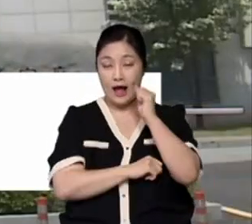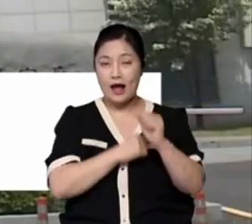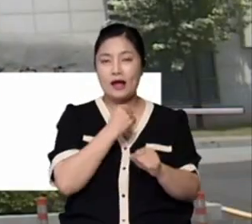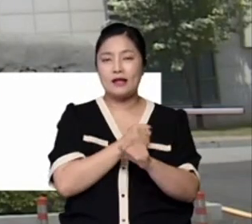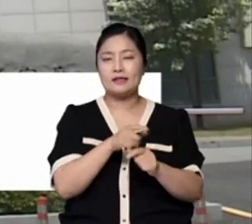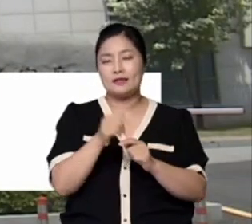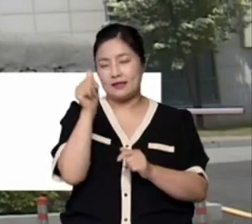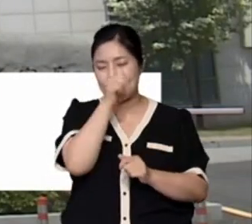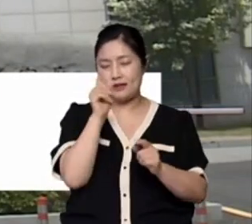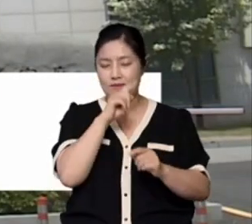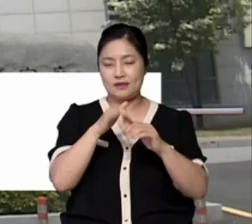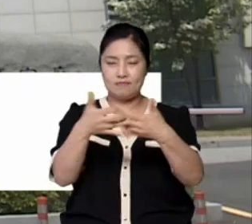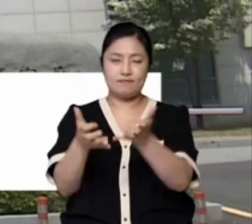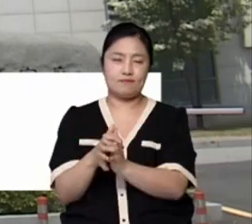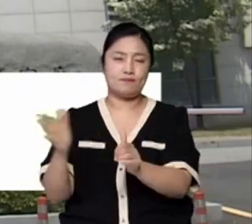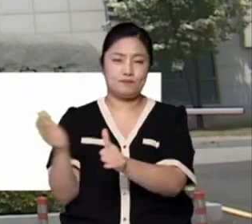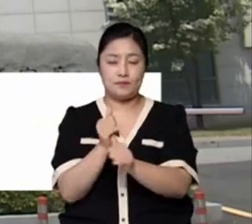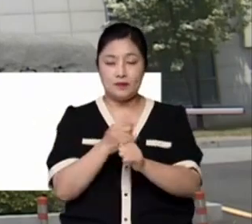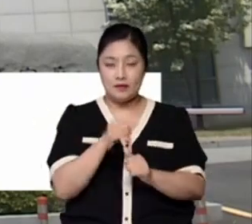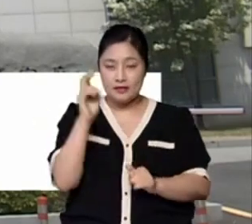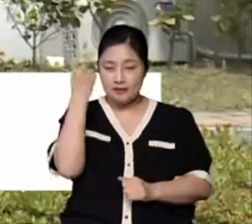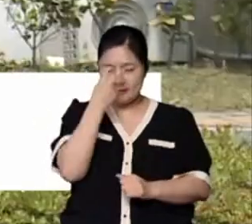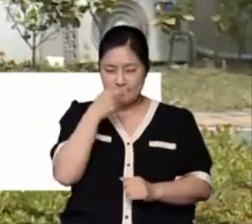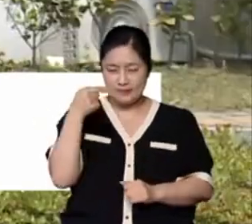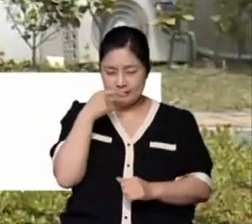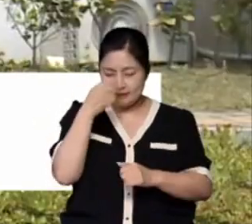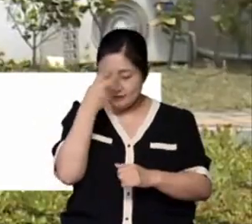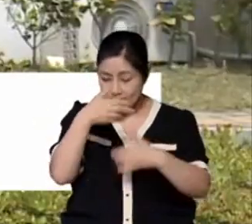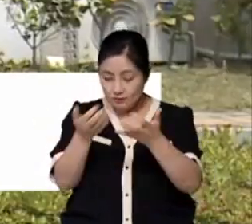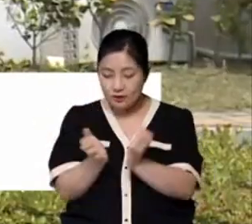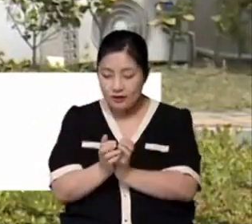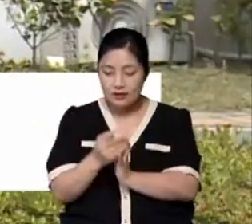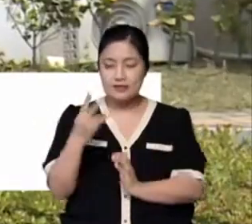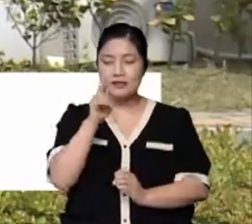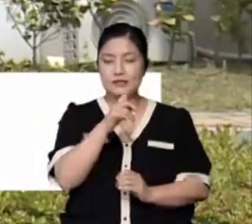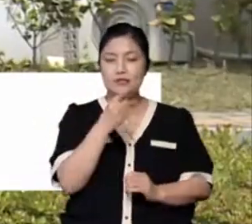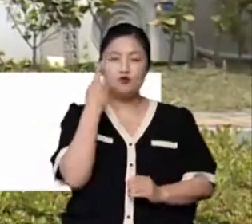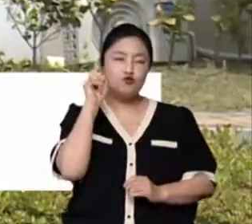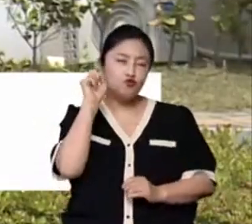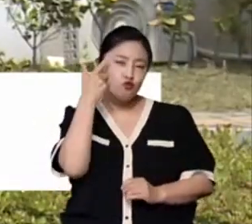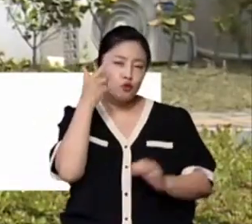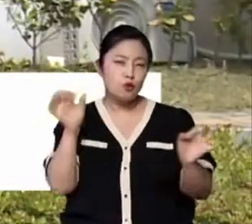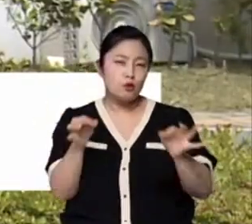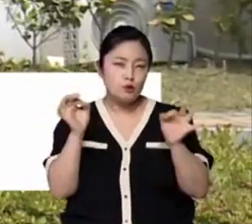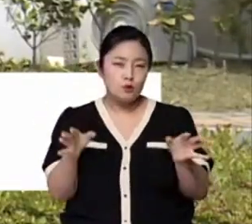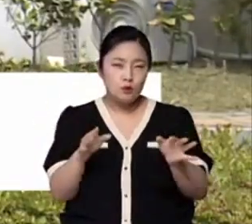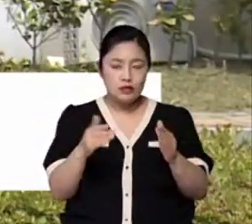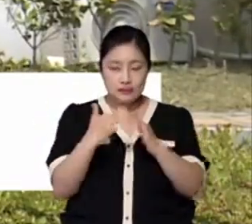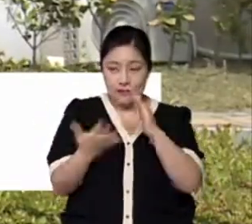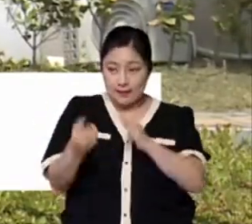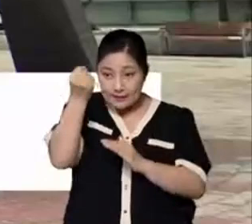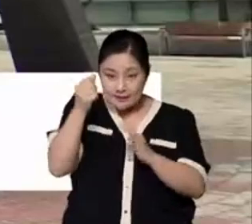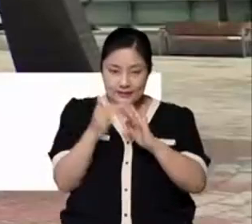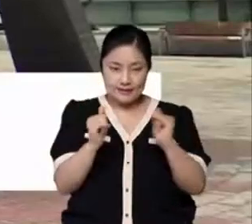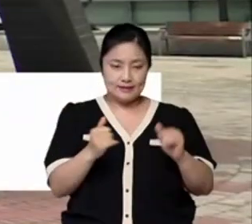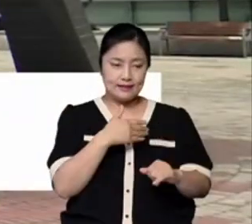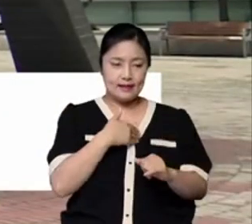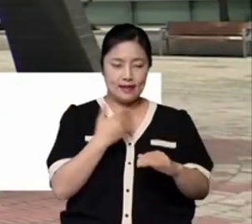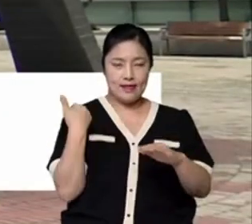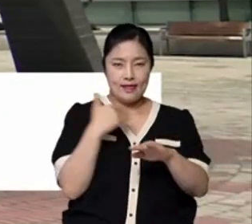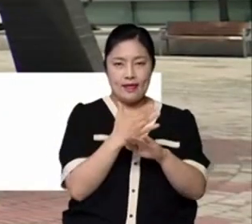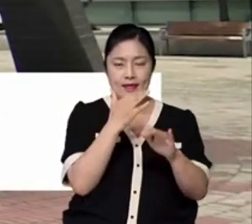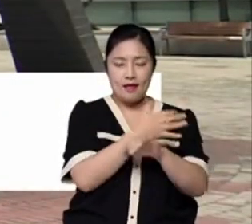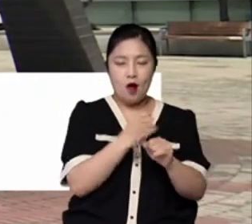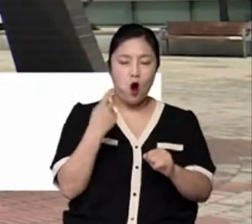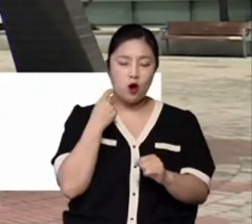붙잡혔습니다. 광주경찰청 강력범죄수사대는 지난해 11월부터 6개월간 주택소유 임대인과 청년 임차인을